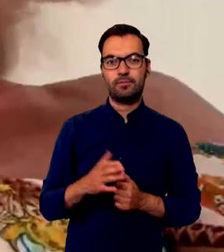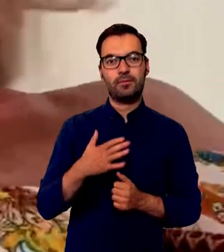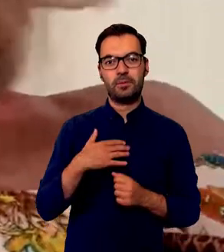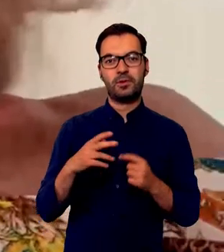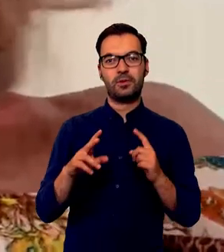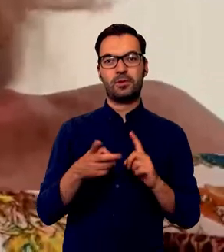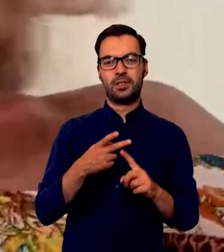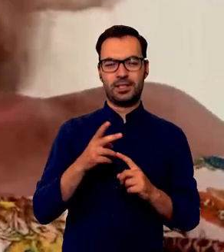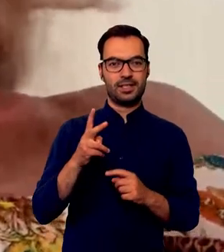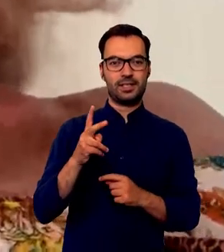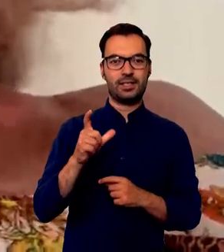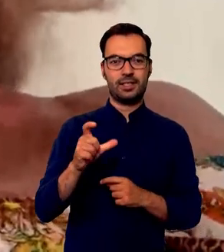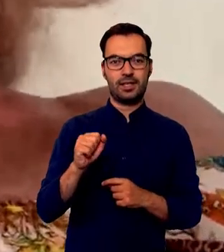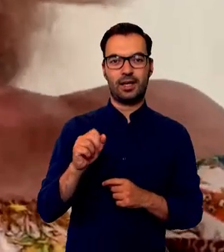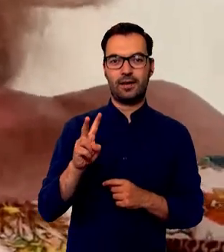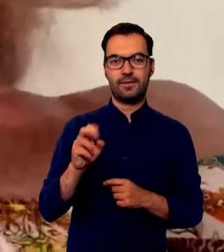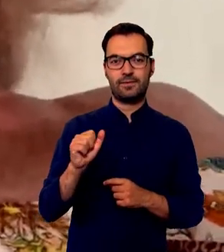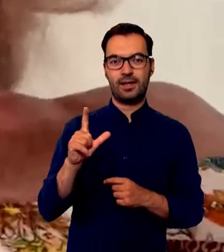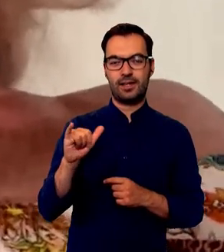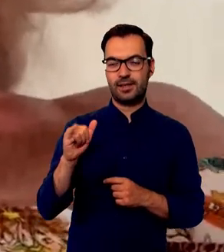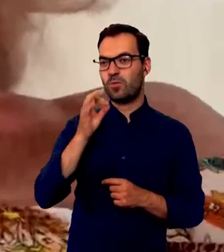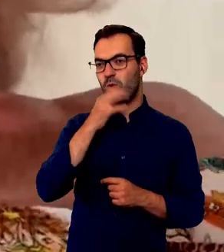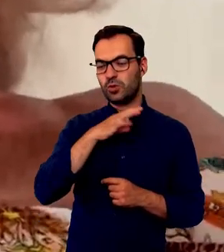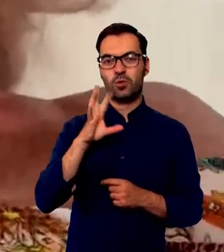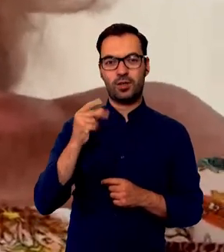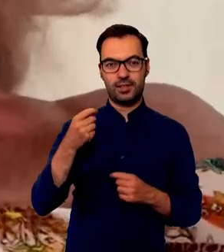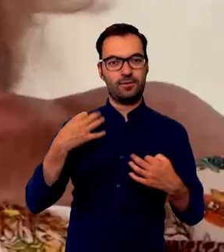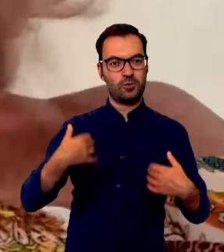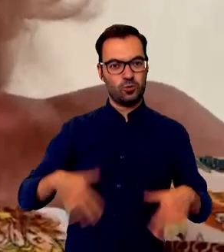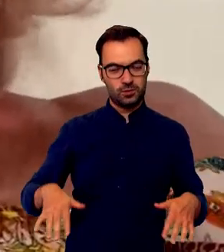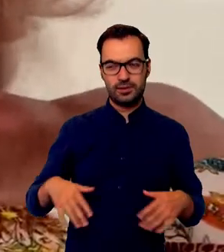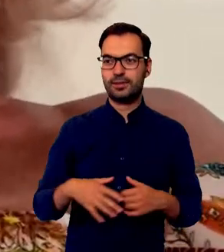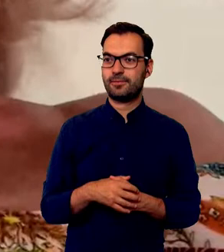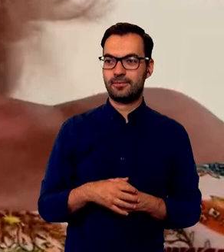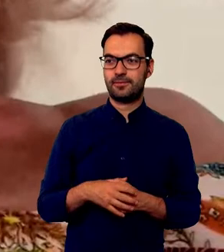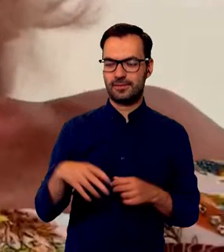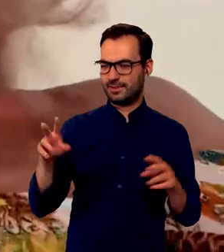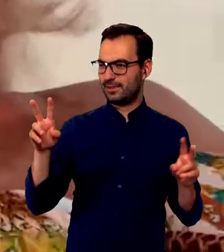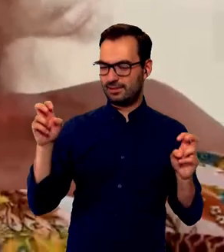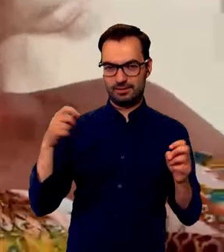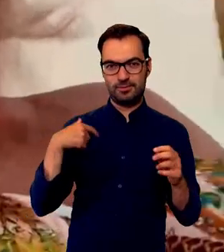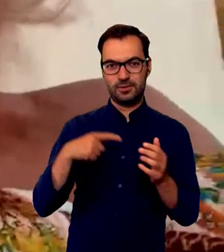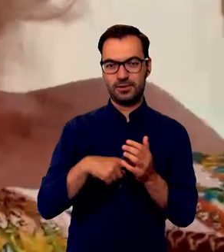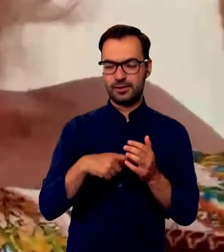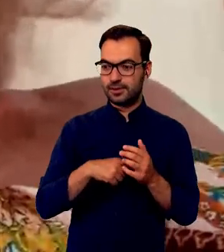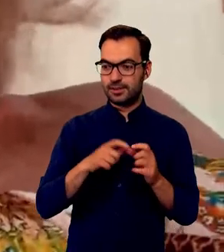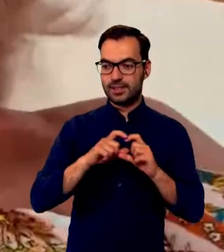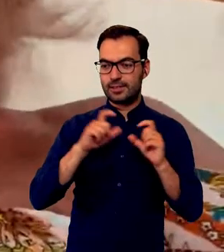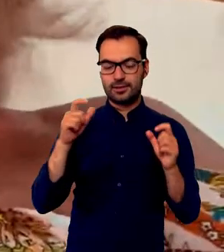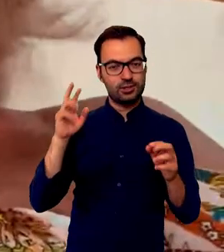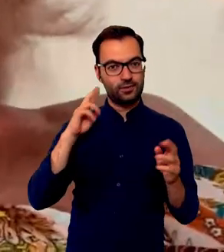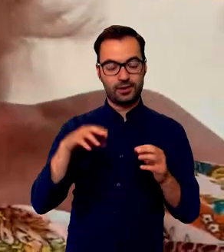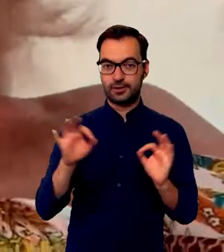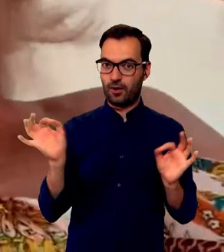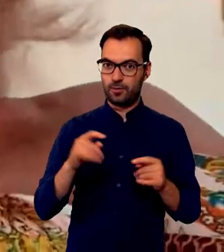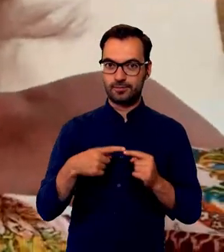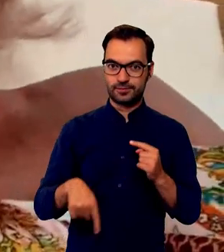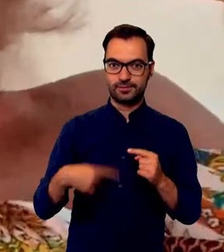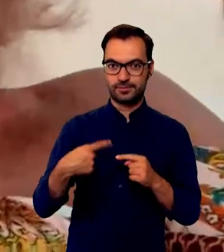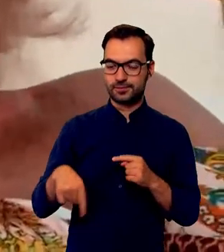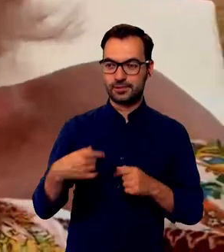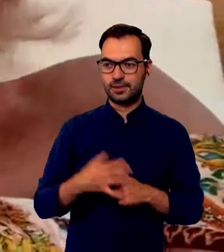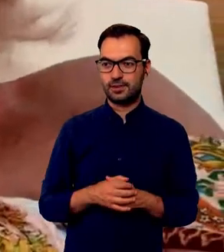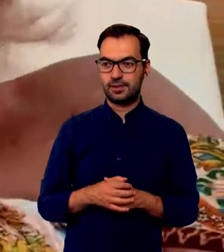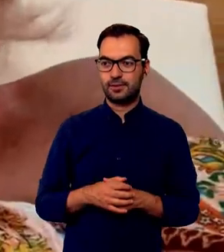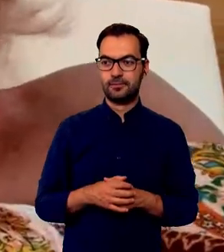drugiego kawaliego, młodszego, ładniejszego i w spódnicy. Dokładnie taki kół. I cały czas mówiono, jakbym